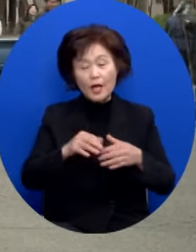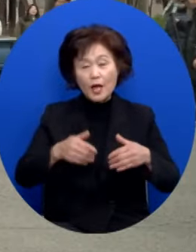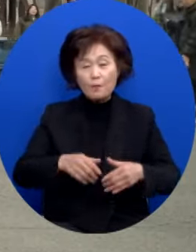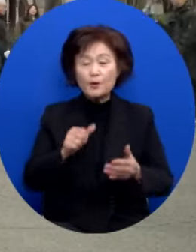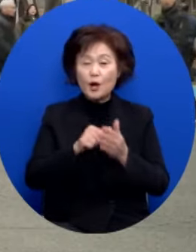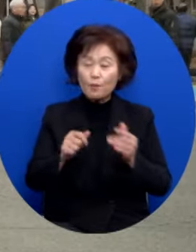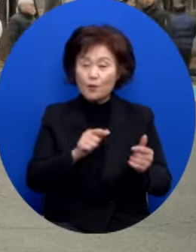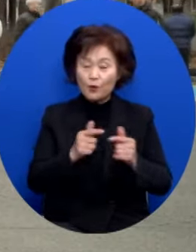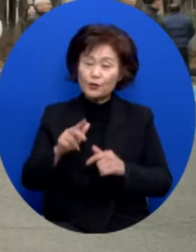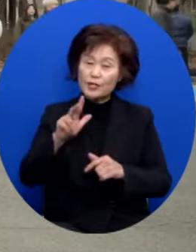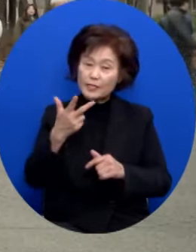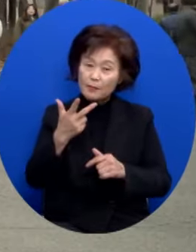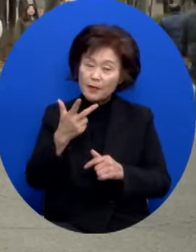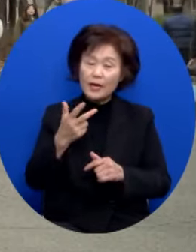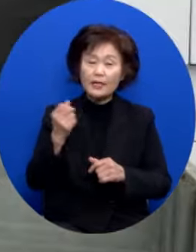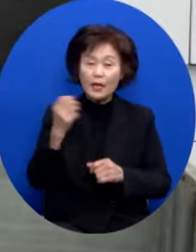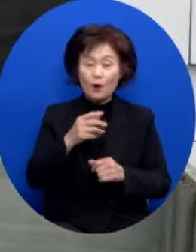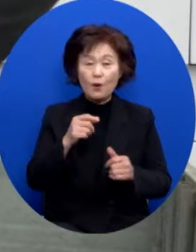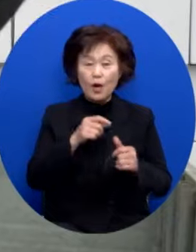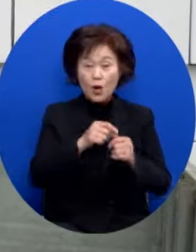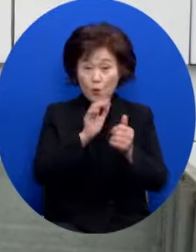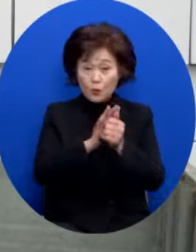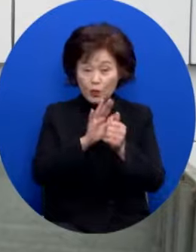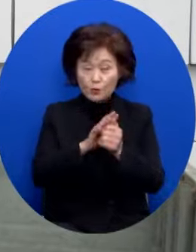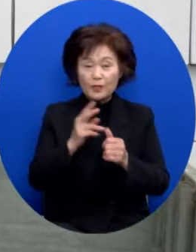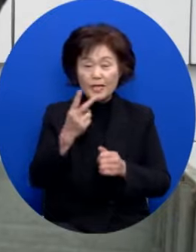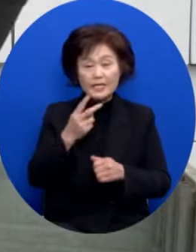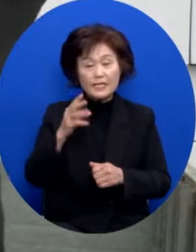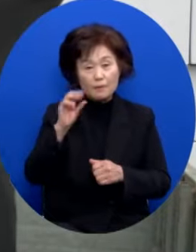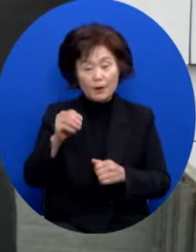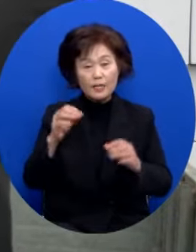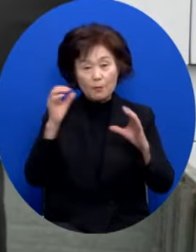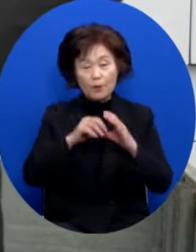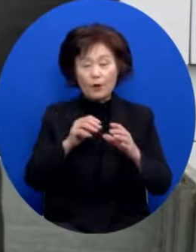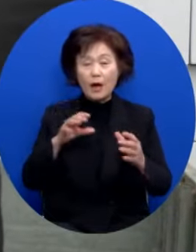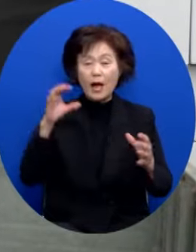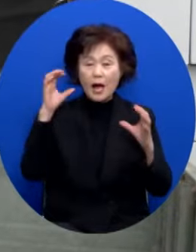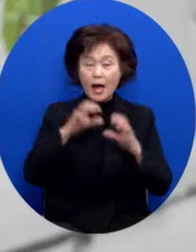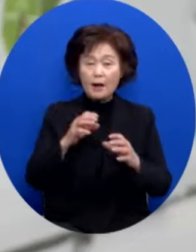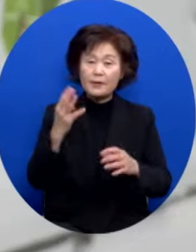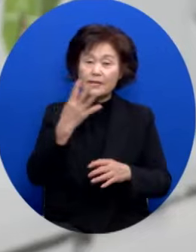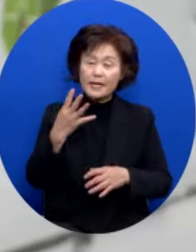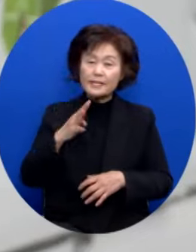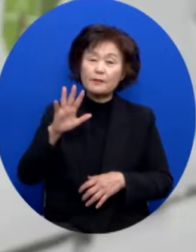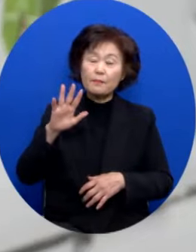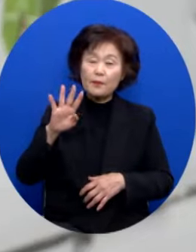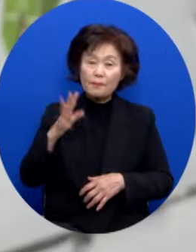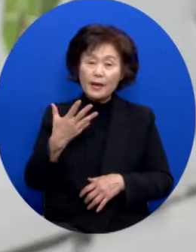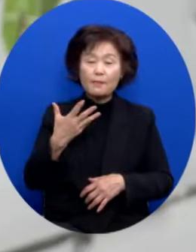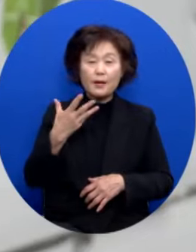상자 700여 개와 구제 헌금 2천만 원을 포함해 총 4,800만 원이 마련됐습니다.